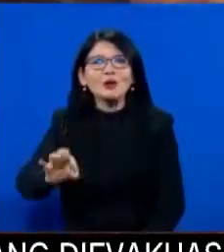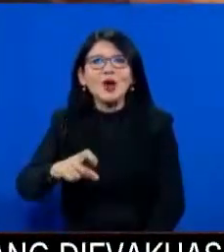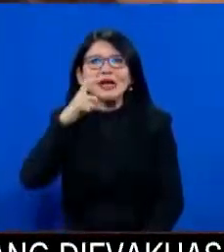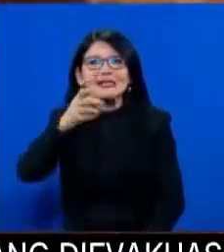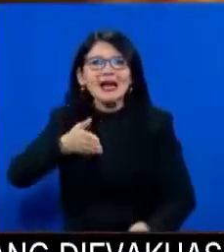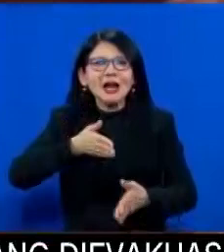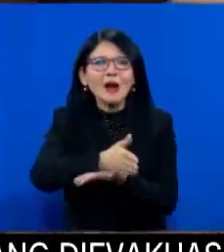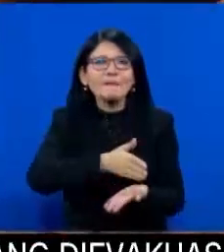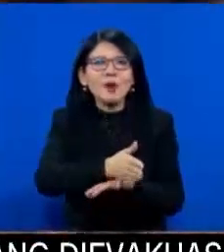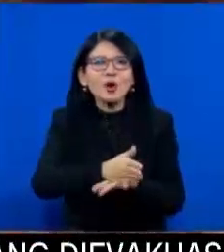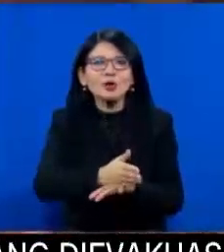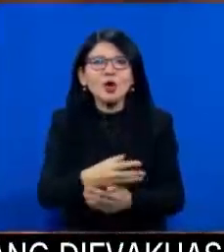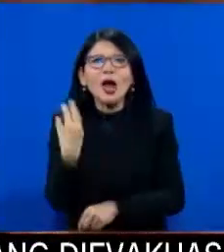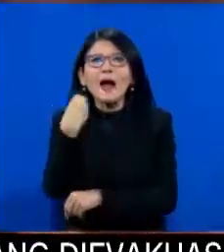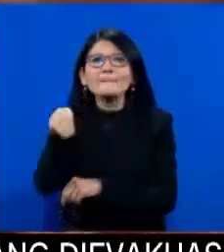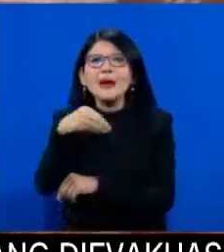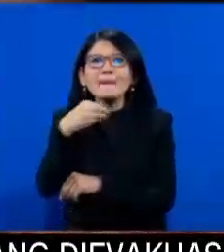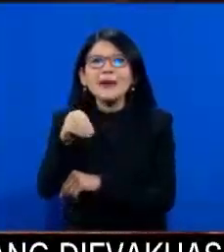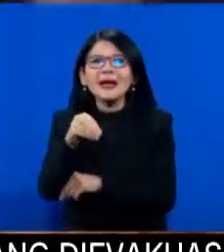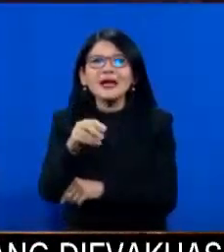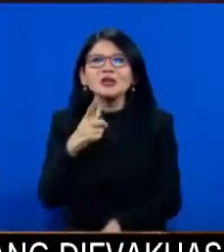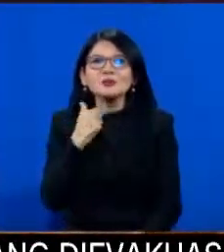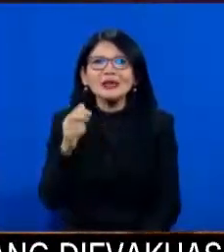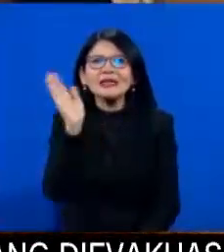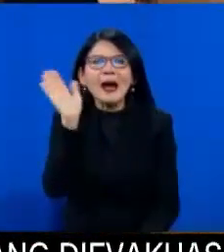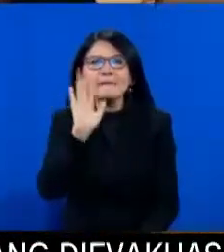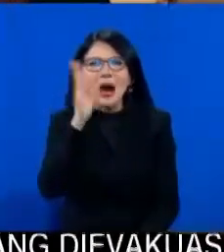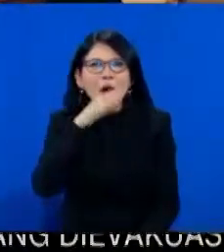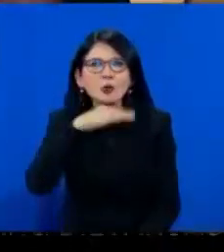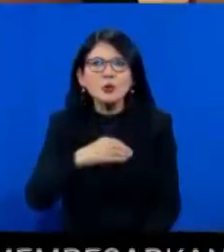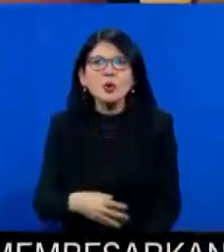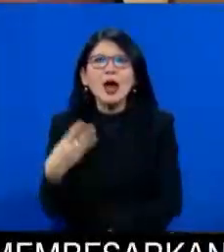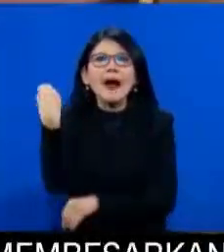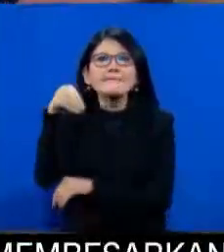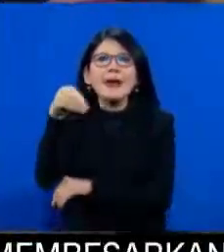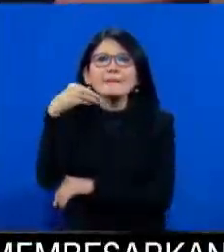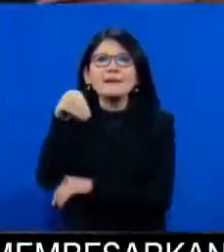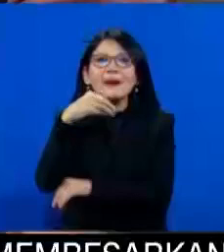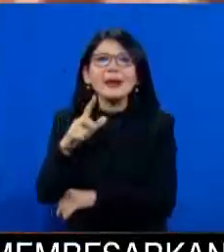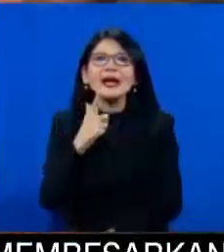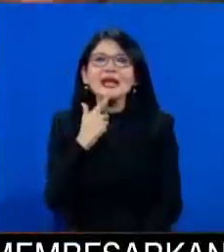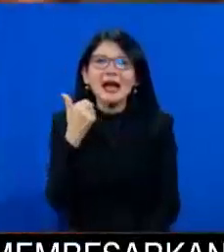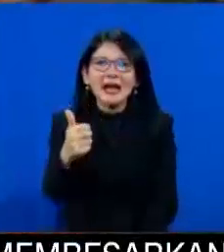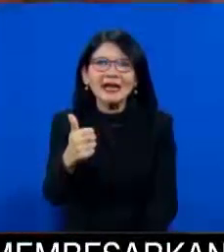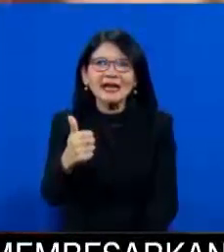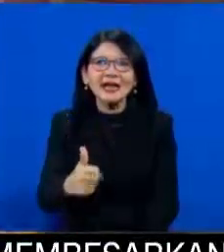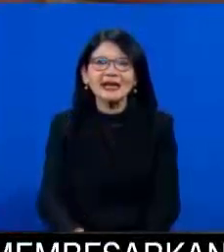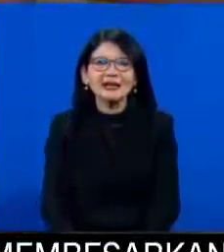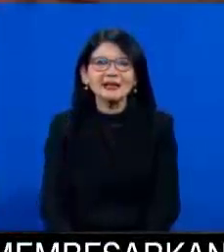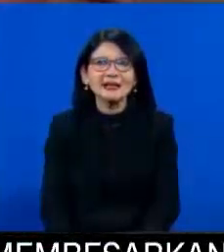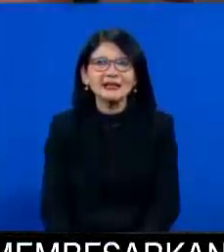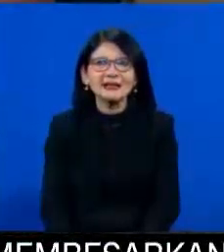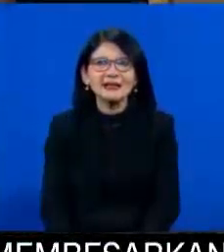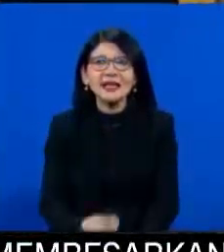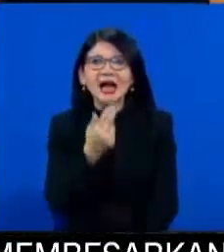bebek agar tidak berbau apa. Jadi bebek-bebek yang enak itu awalnya lucu seperti